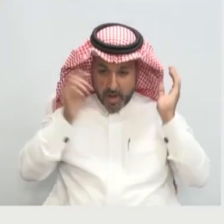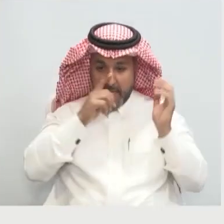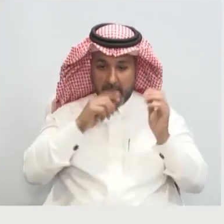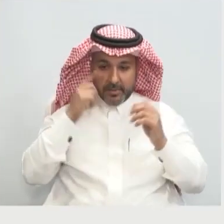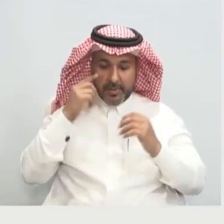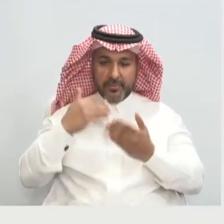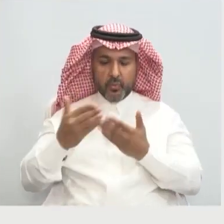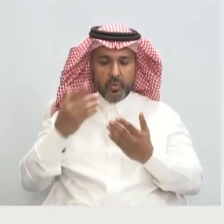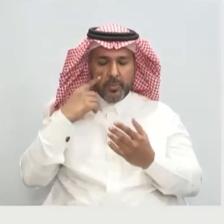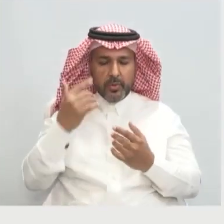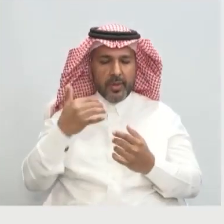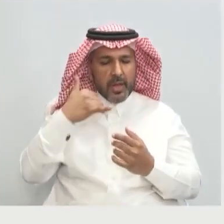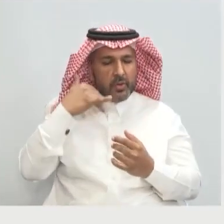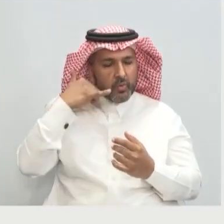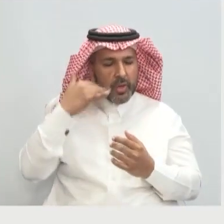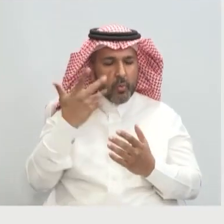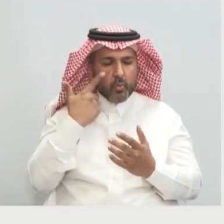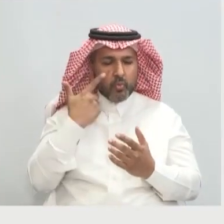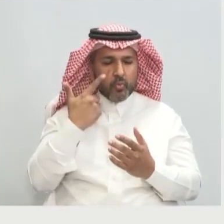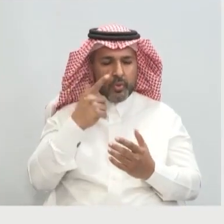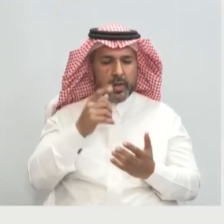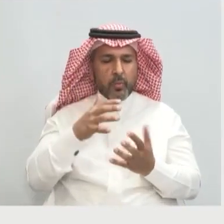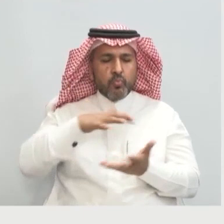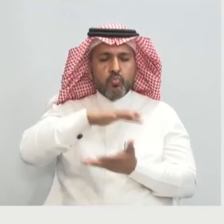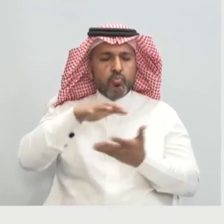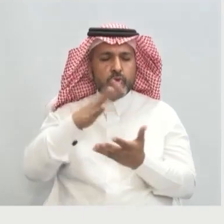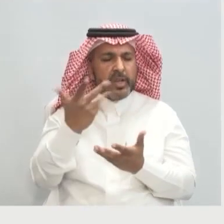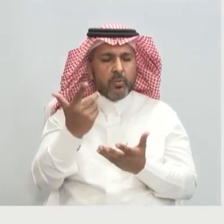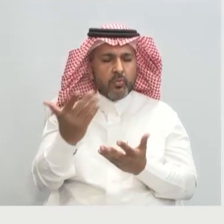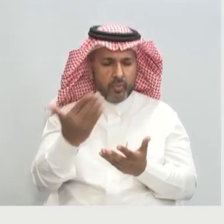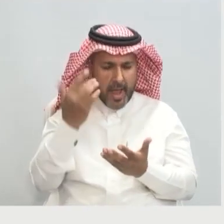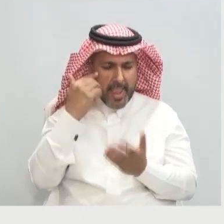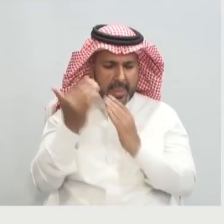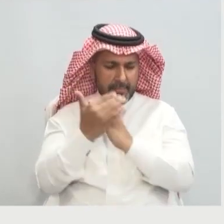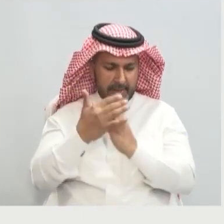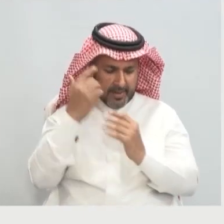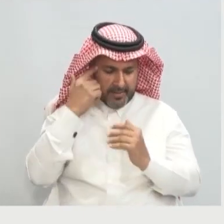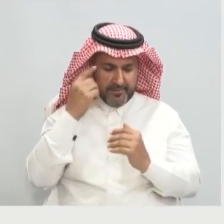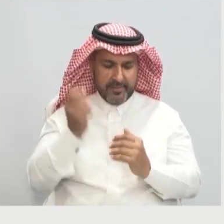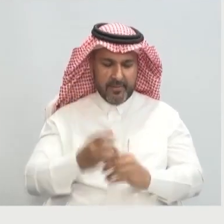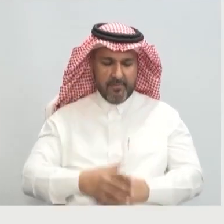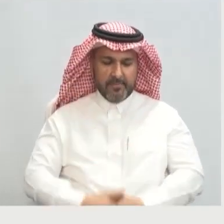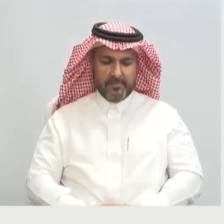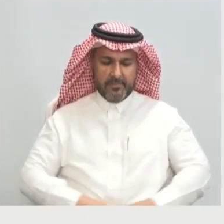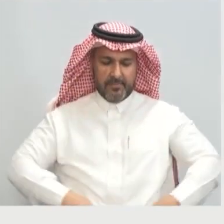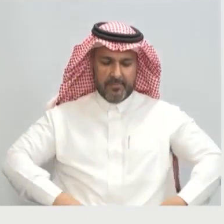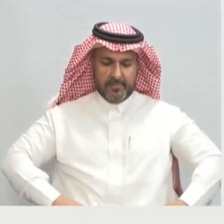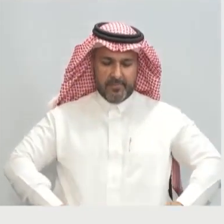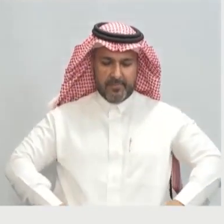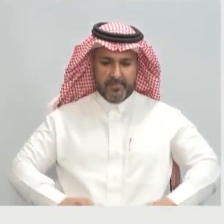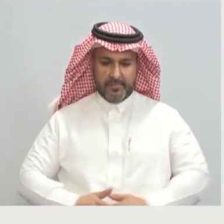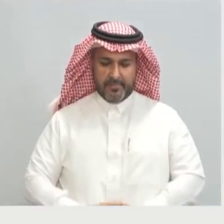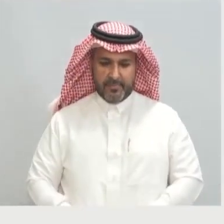تسمع صوت العميل ما الذي يريده بالضبط سواء فيما يتعلق في المنتج في الخدمه جوده المنتج جوده